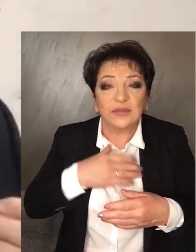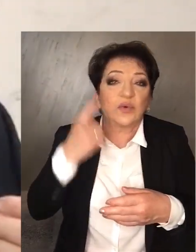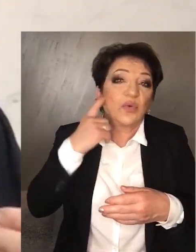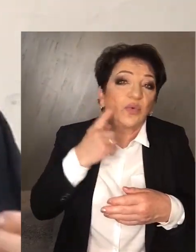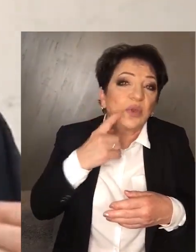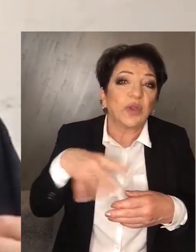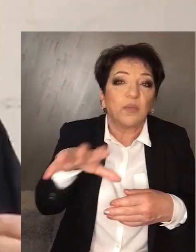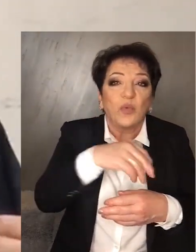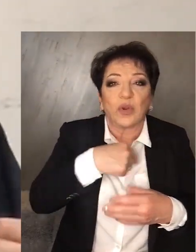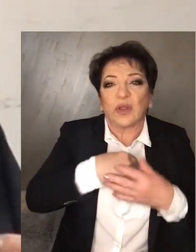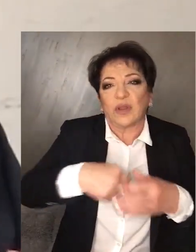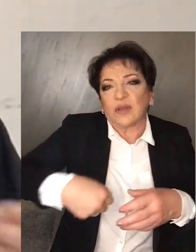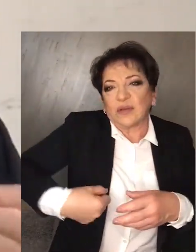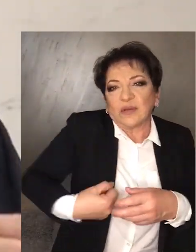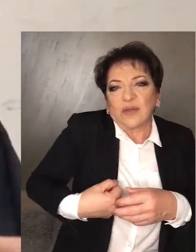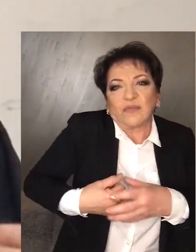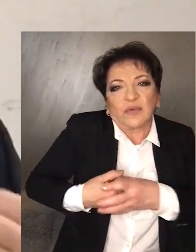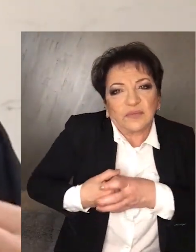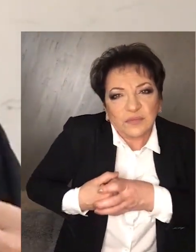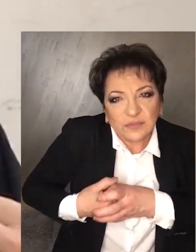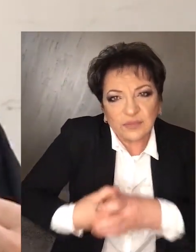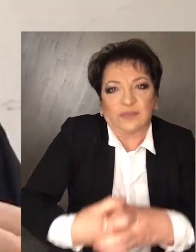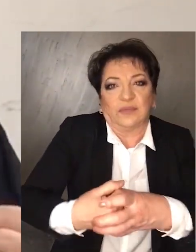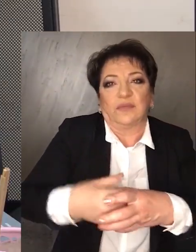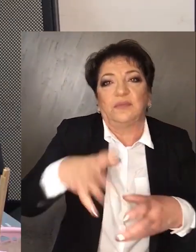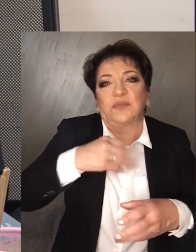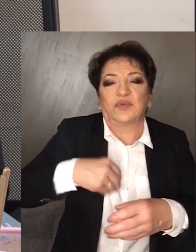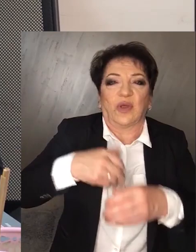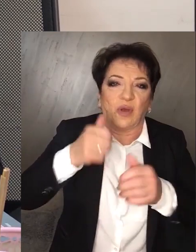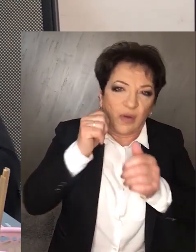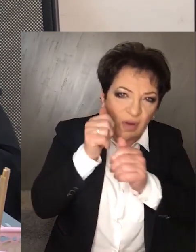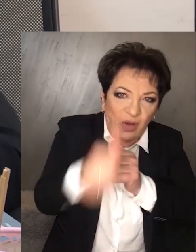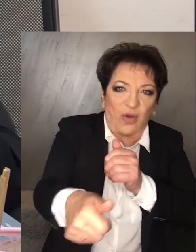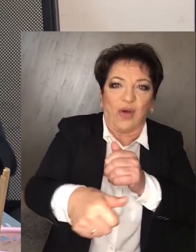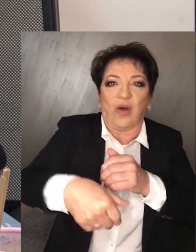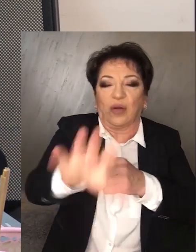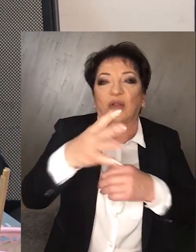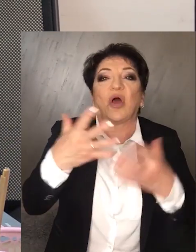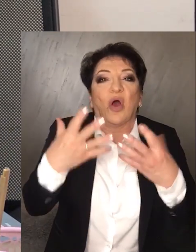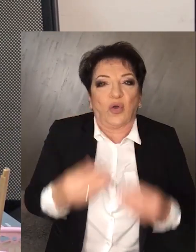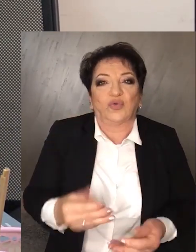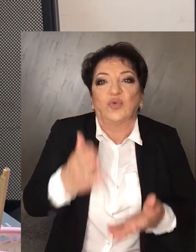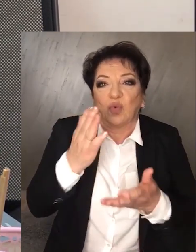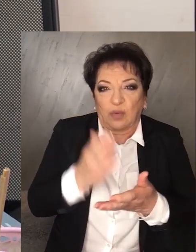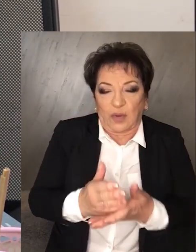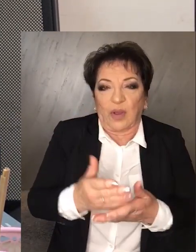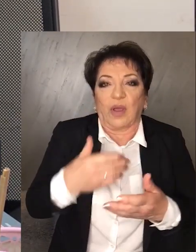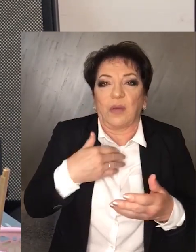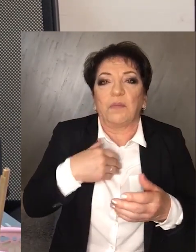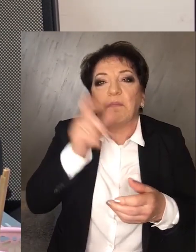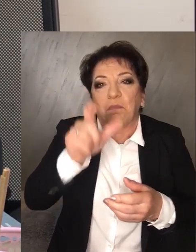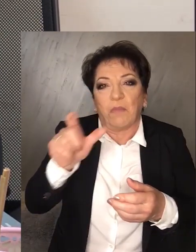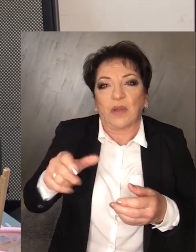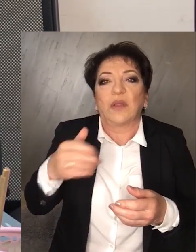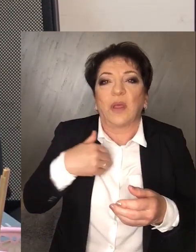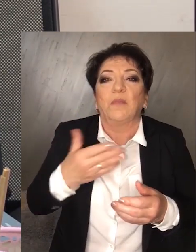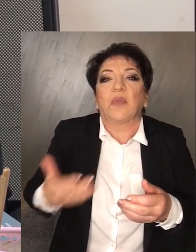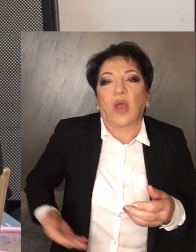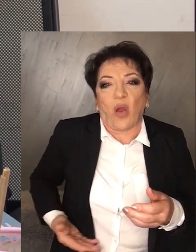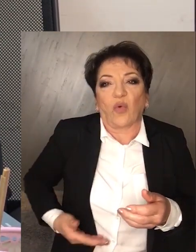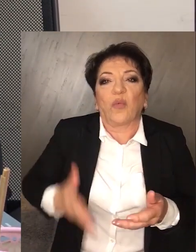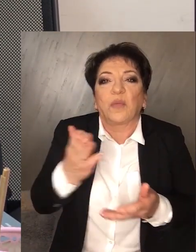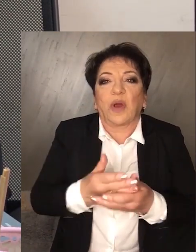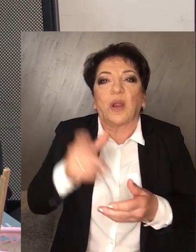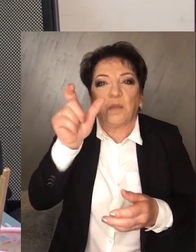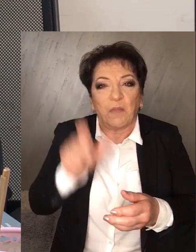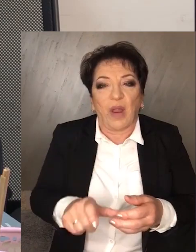են մեզ, խուլերիս, հավատացել են ինձ ու թևանցուկ մենք քայլել ենք առաջ։ Փառք Աստծո, այսօր էլ